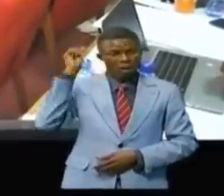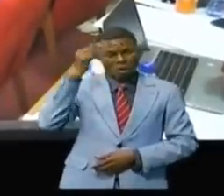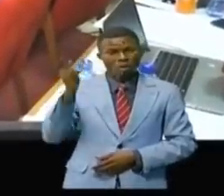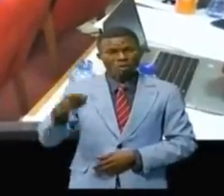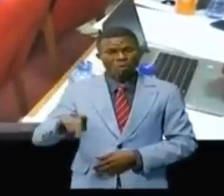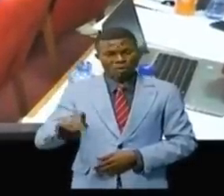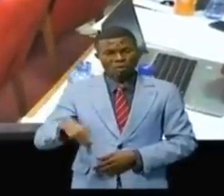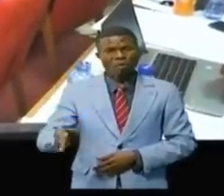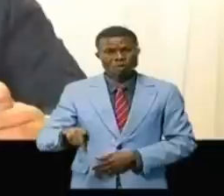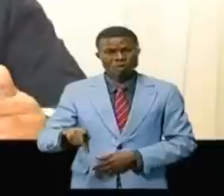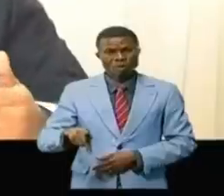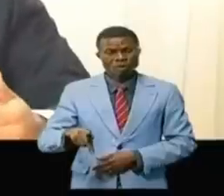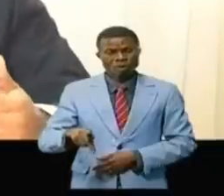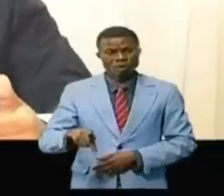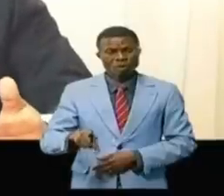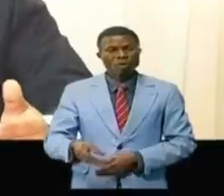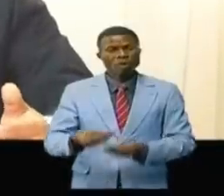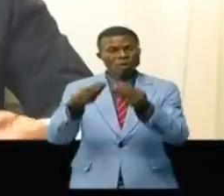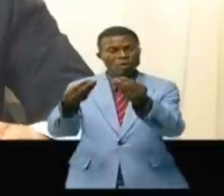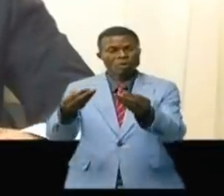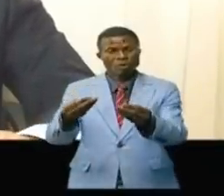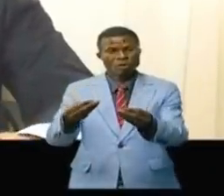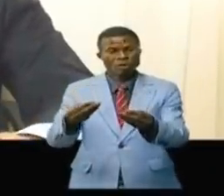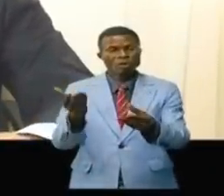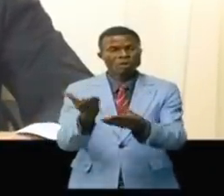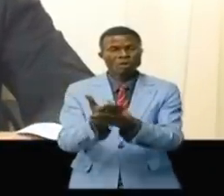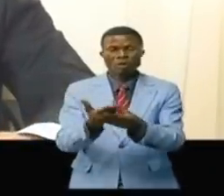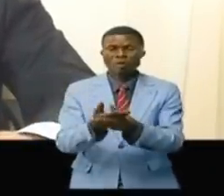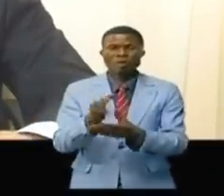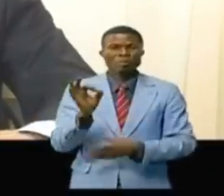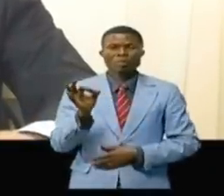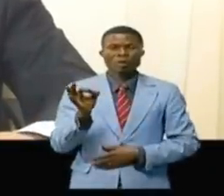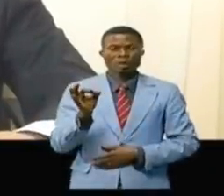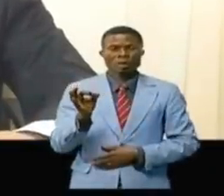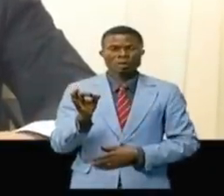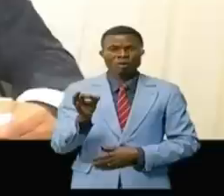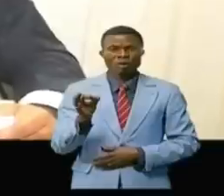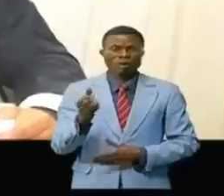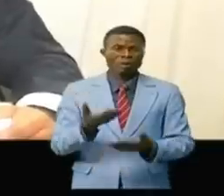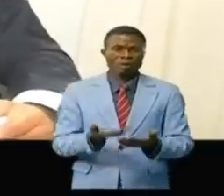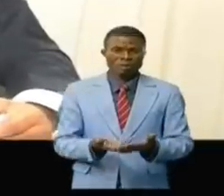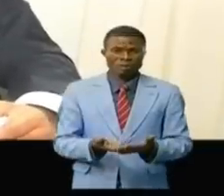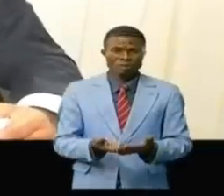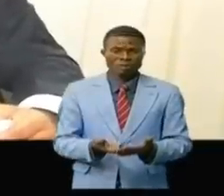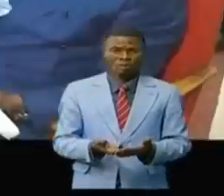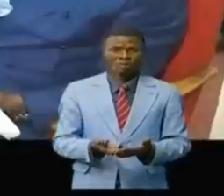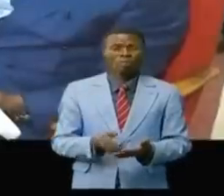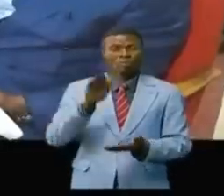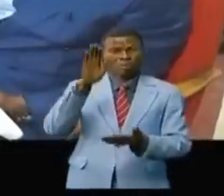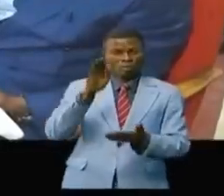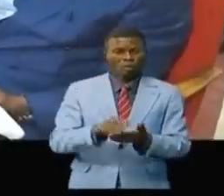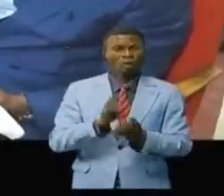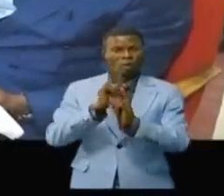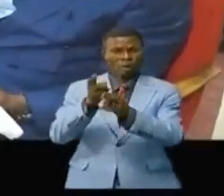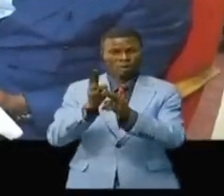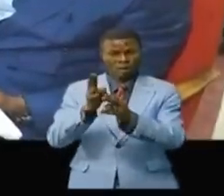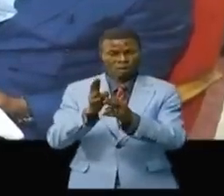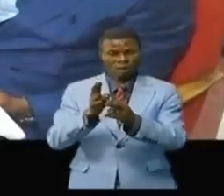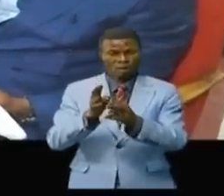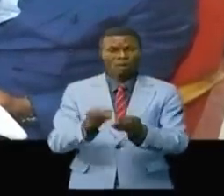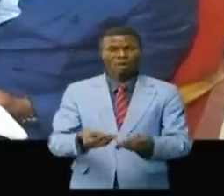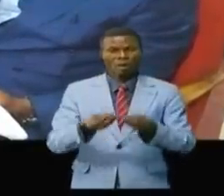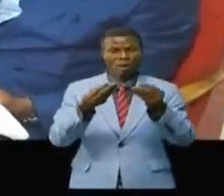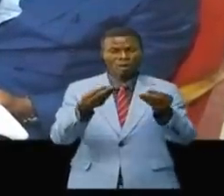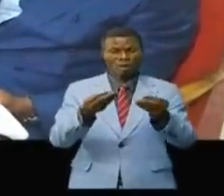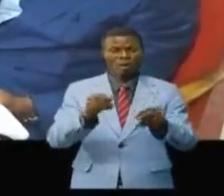provincial n'ont déjà transmis à la Cour des comptes ces données-là. La reddition de comptes à mi-parcours